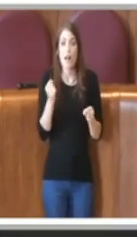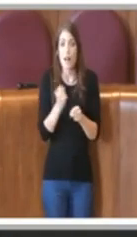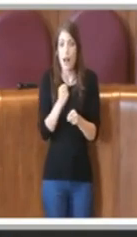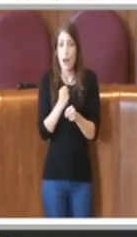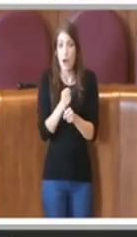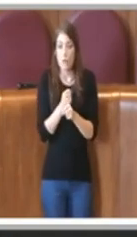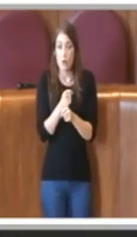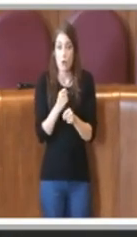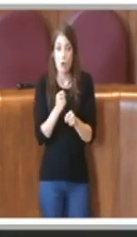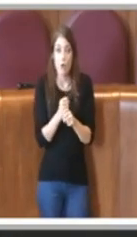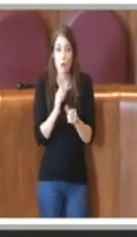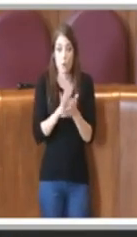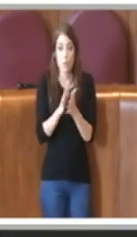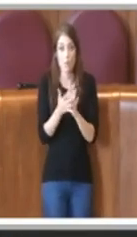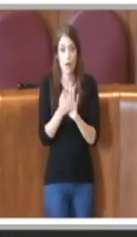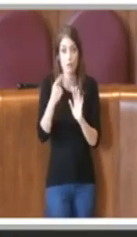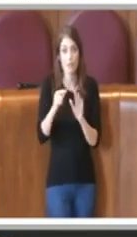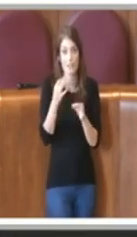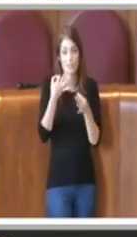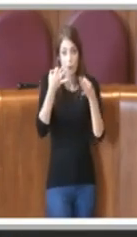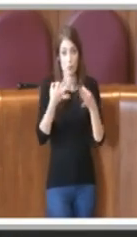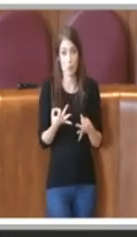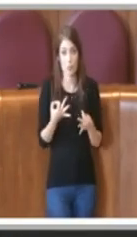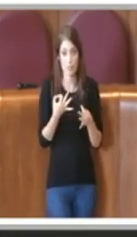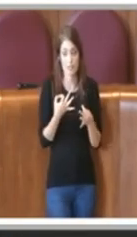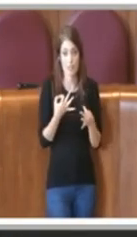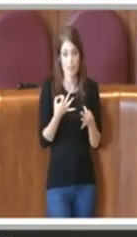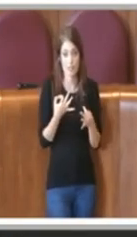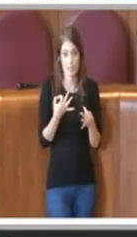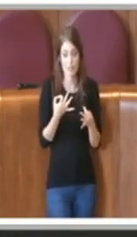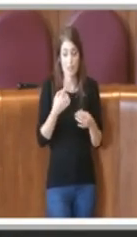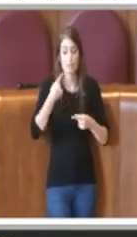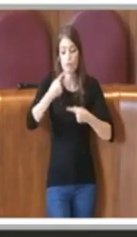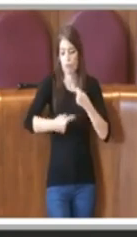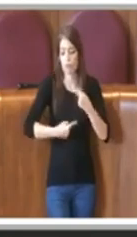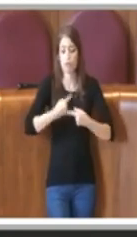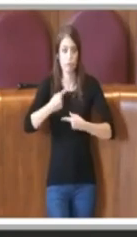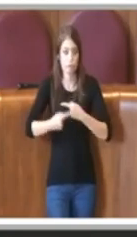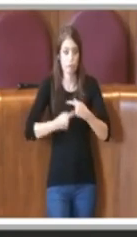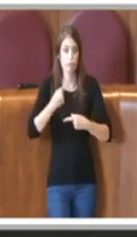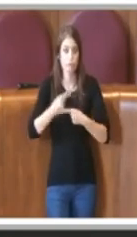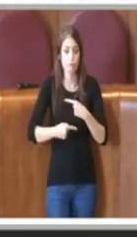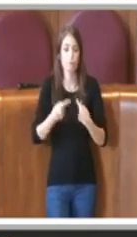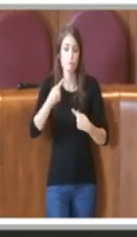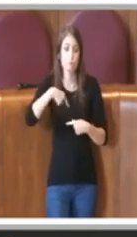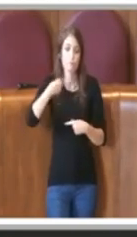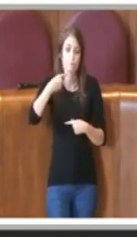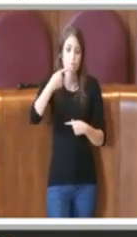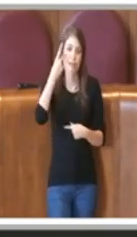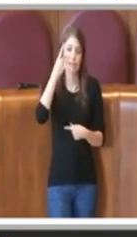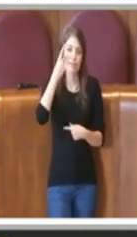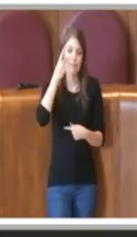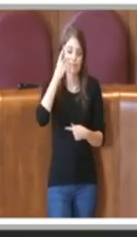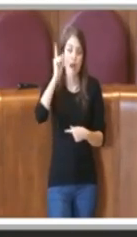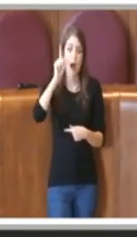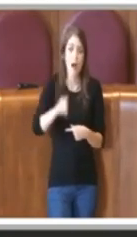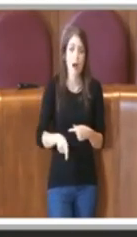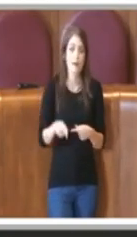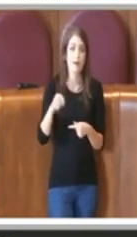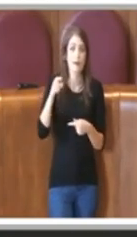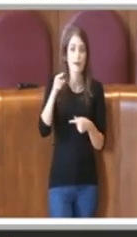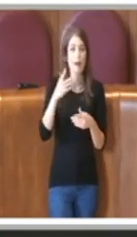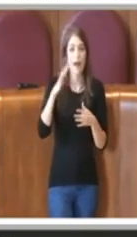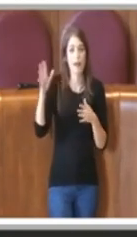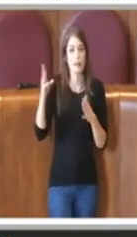questo patto per la sicurezza lavora, cioè continua, e vedremo quindi arrivare anche altre delibere